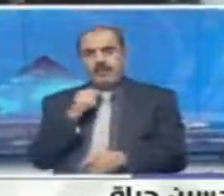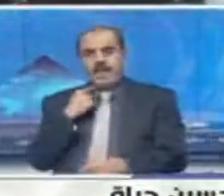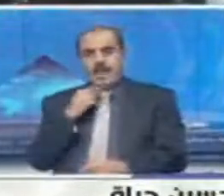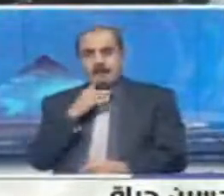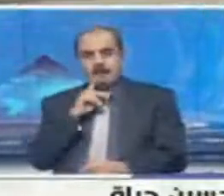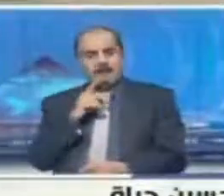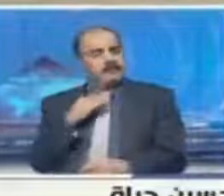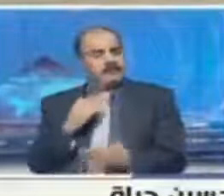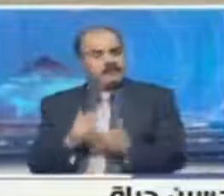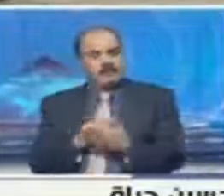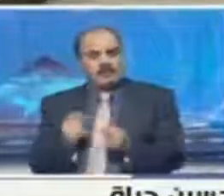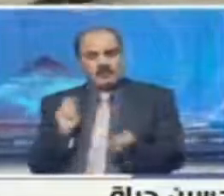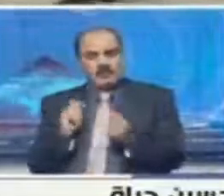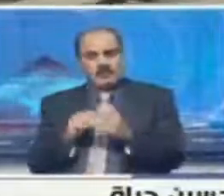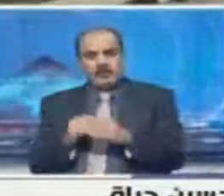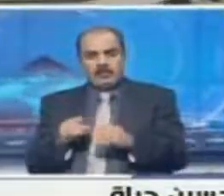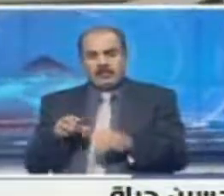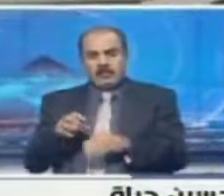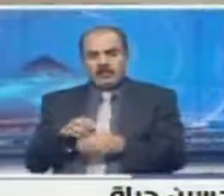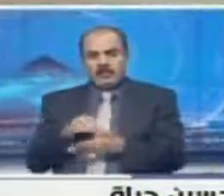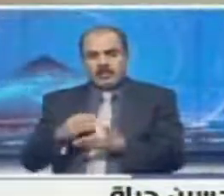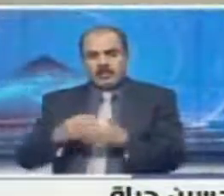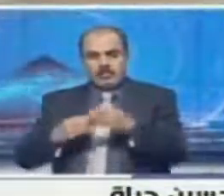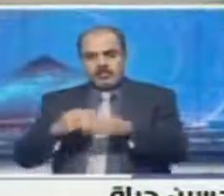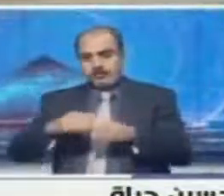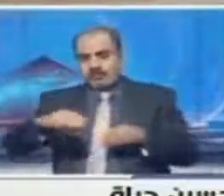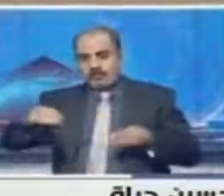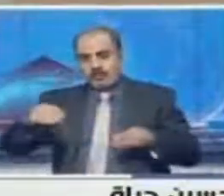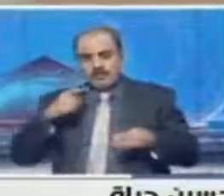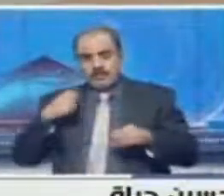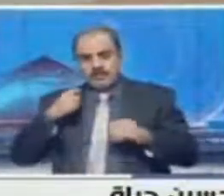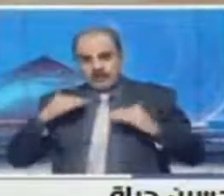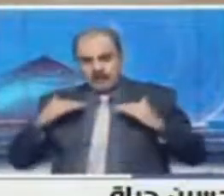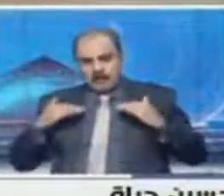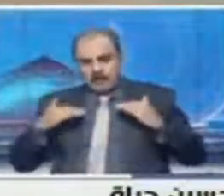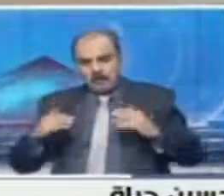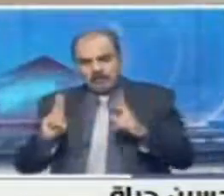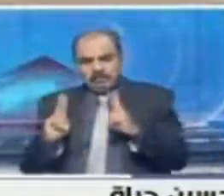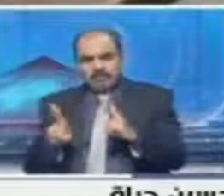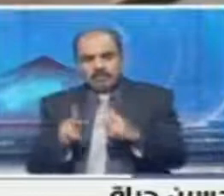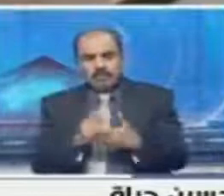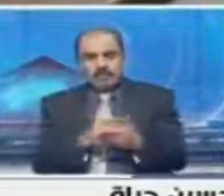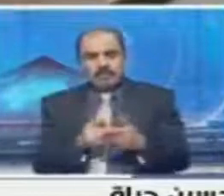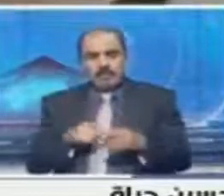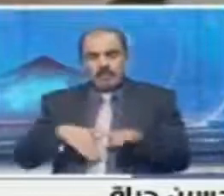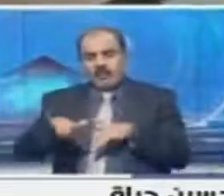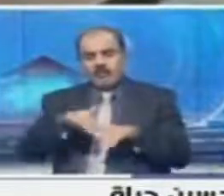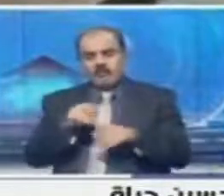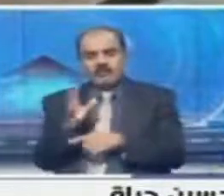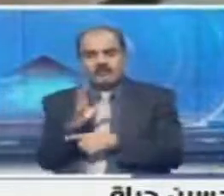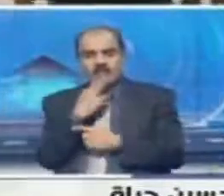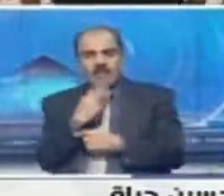تم الانتهاء من تركيب البلدرات وبلاط الانترلوك على جانبي الطريق والانتهاء من إنشاء الجزيرة الوسطى